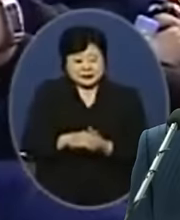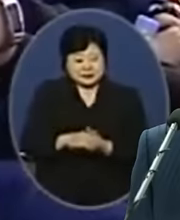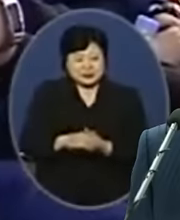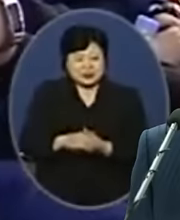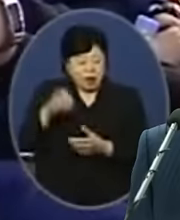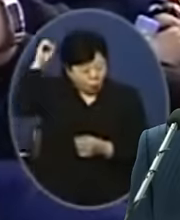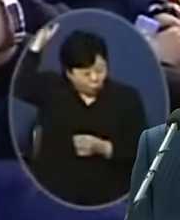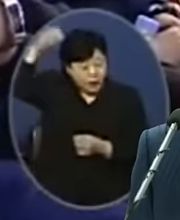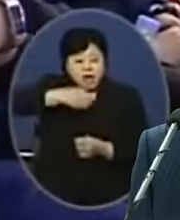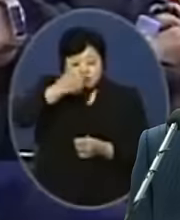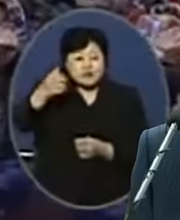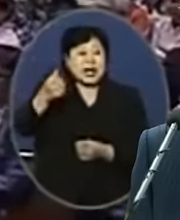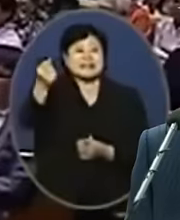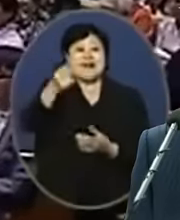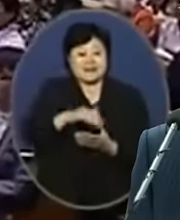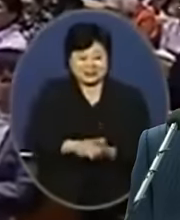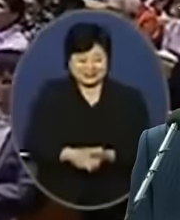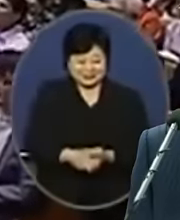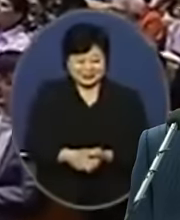고래 꿈을 꾸어라.